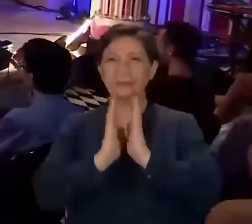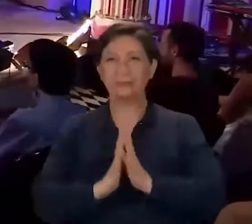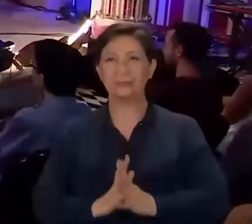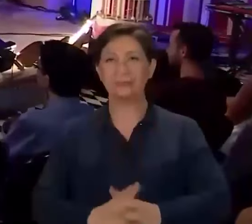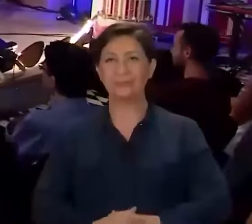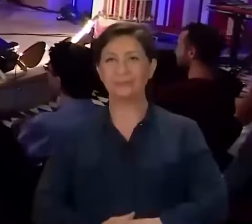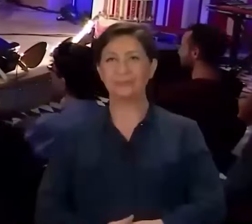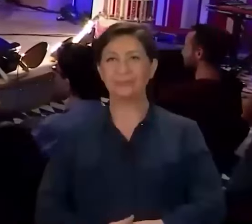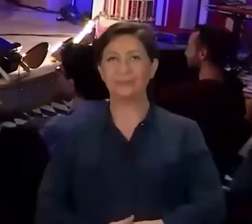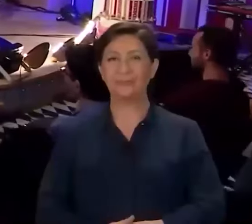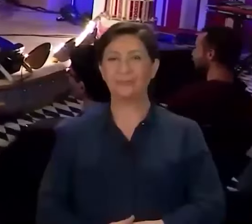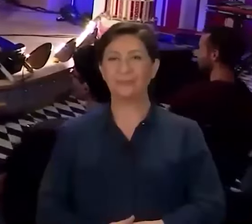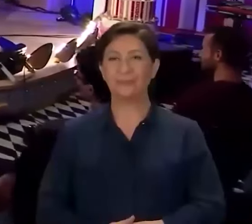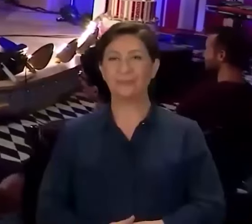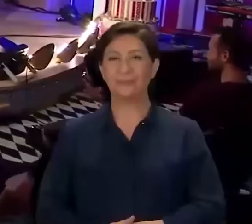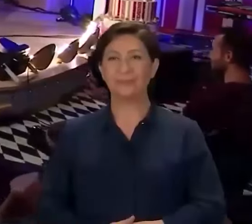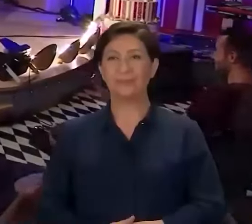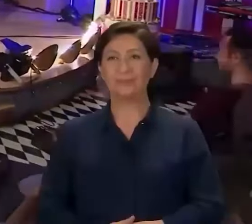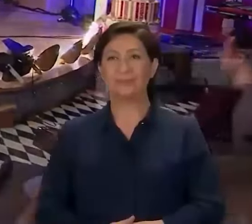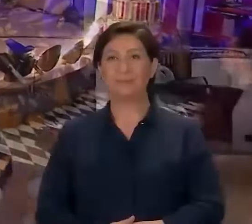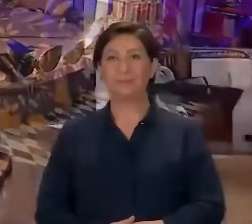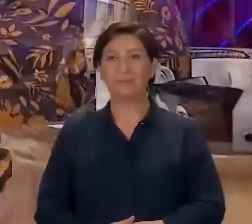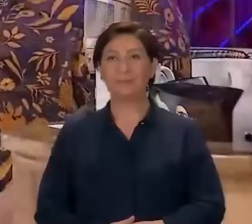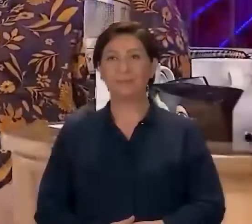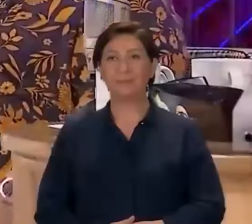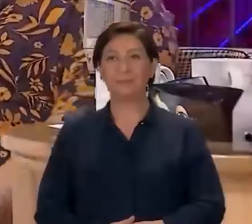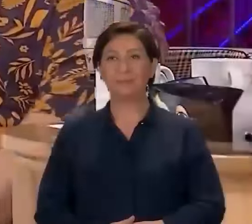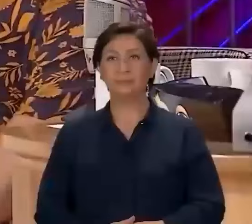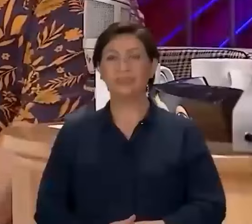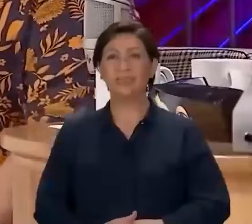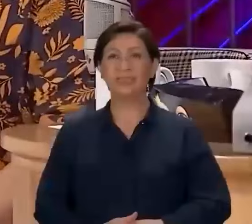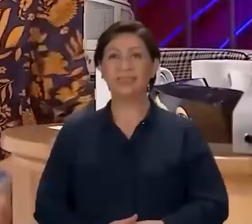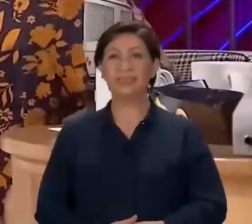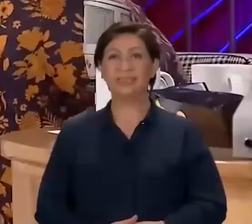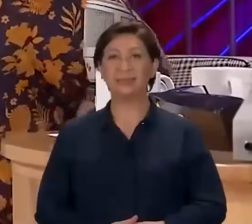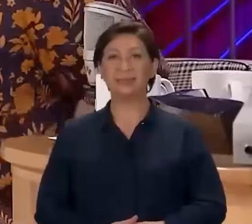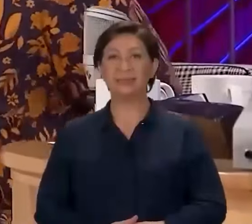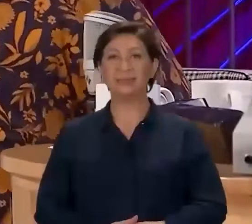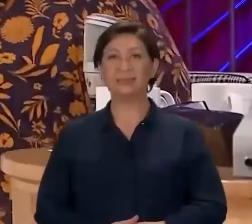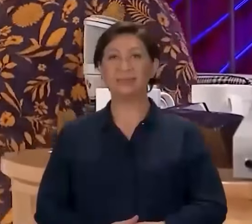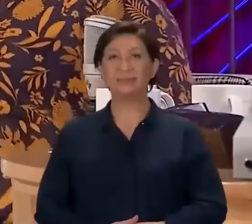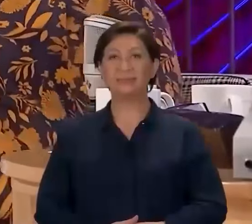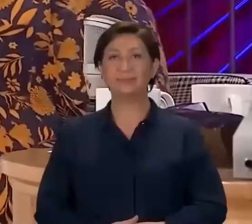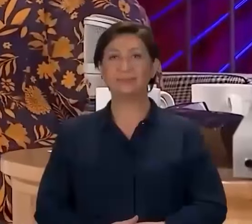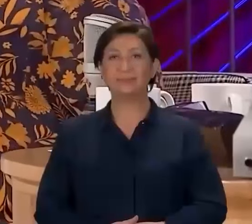Burası şükretme yeri. Çok şükür, bin şükür seni bana verene.